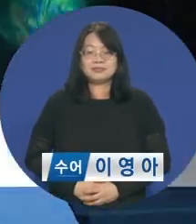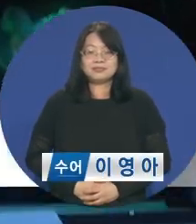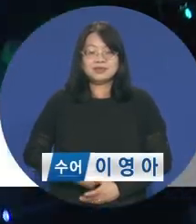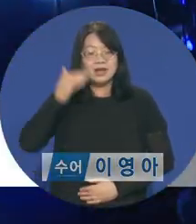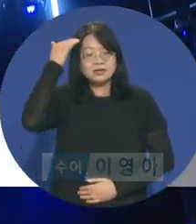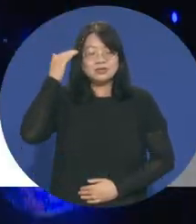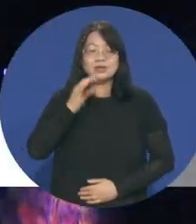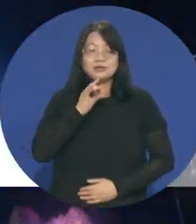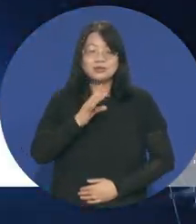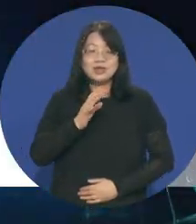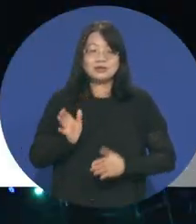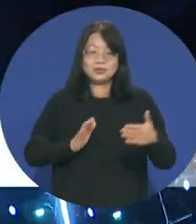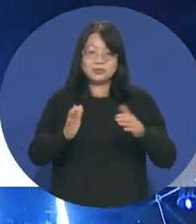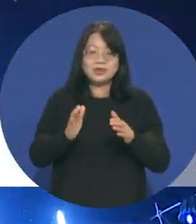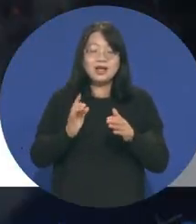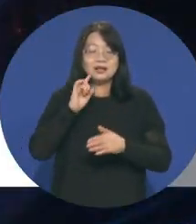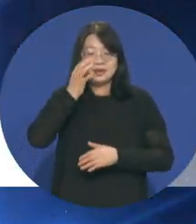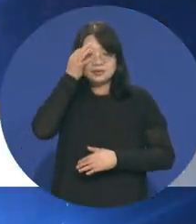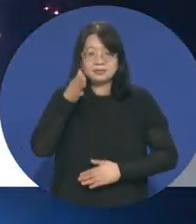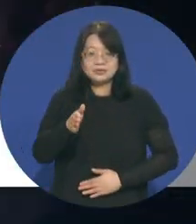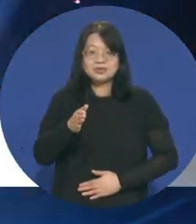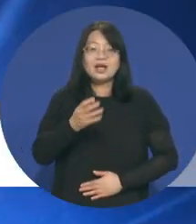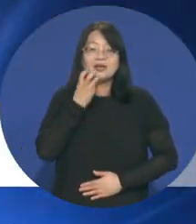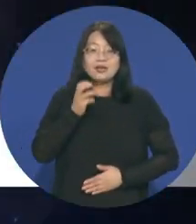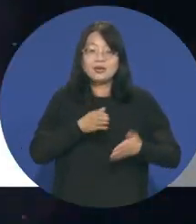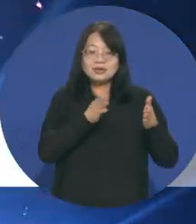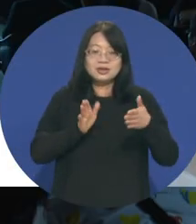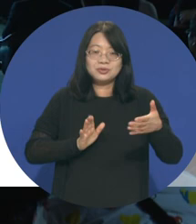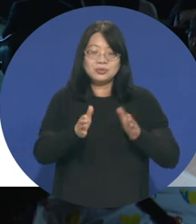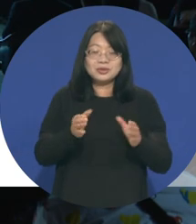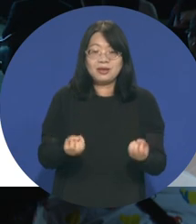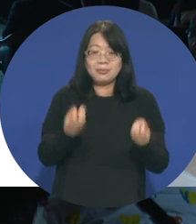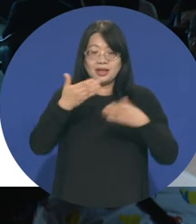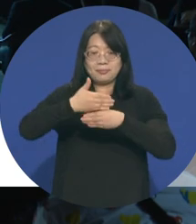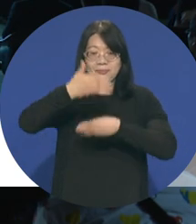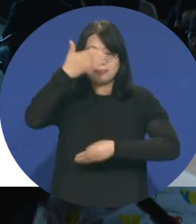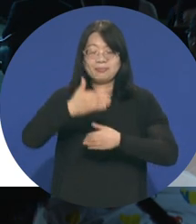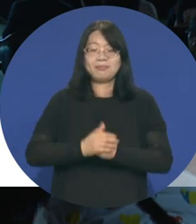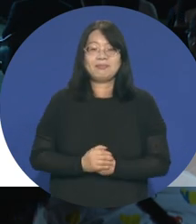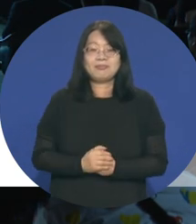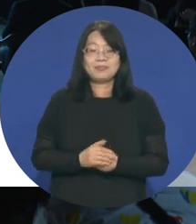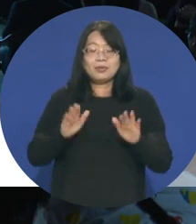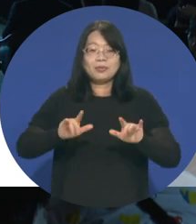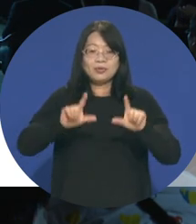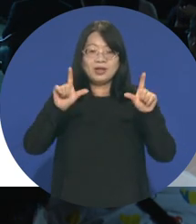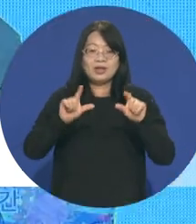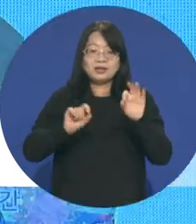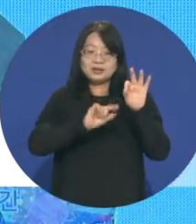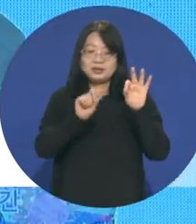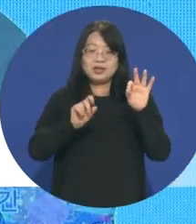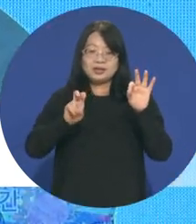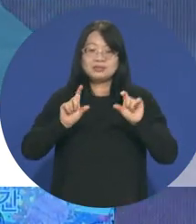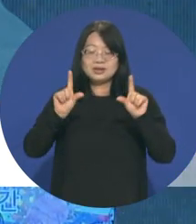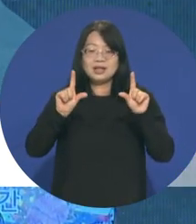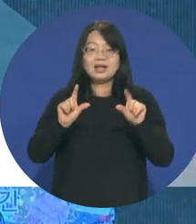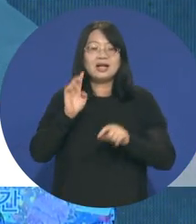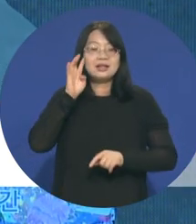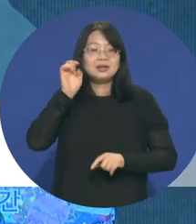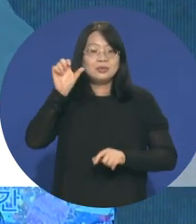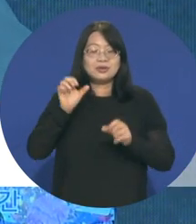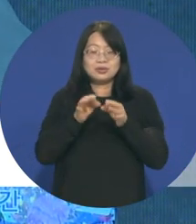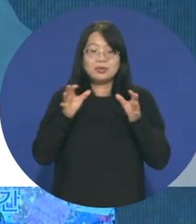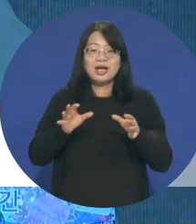국내 유일의 도자예술 부문 국제행사인 경기 도자비엔날레가 막을 올렸습니다. 올해는 10월 20일까지